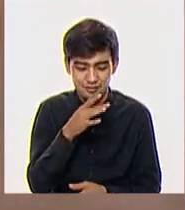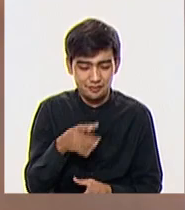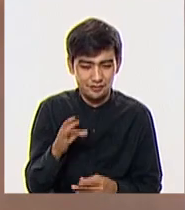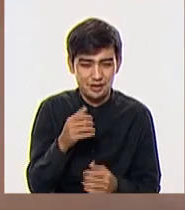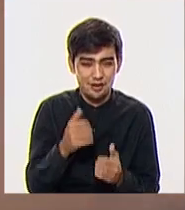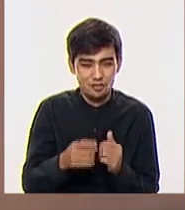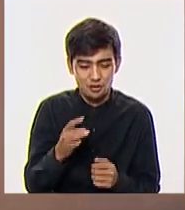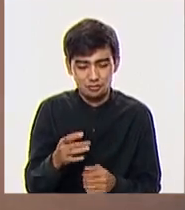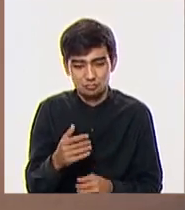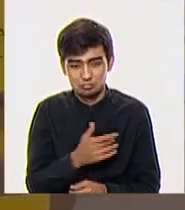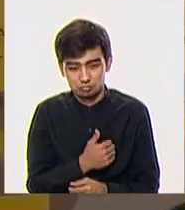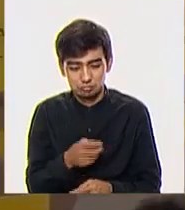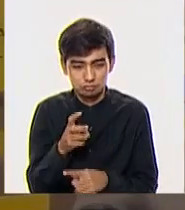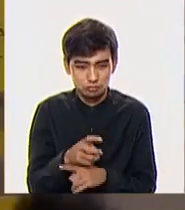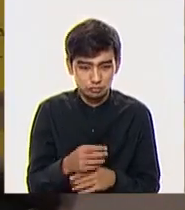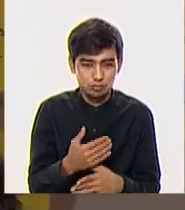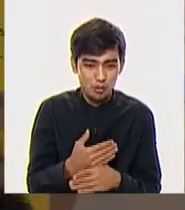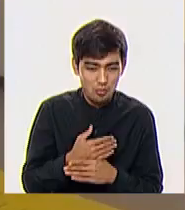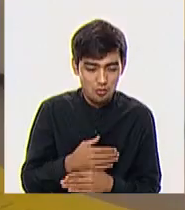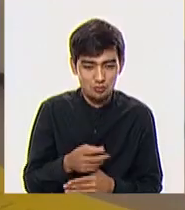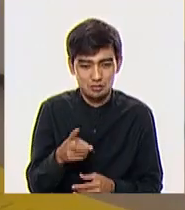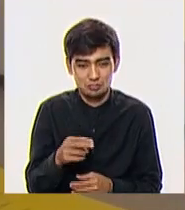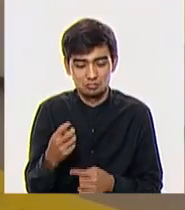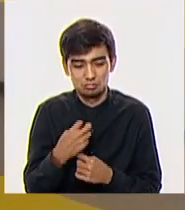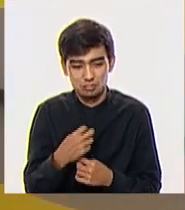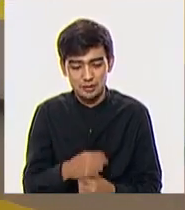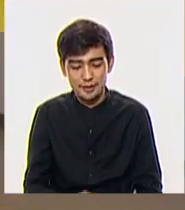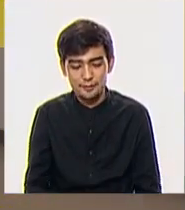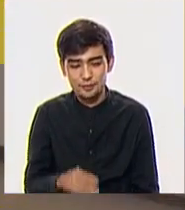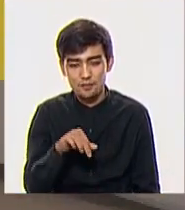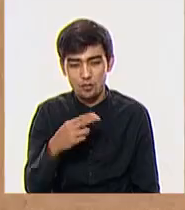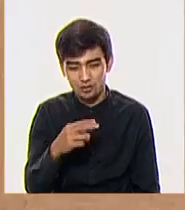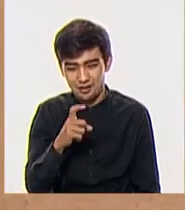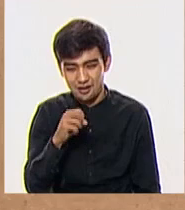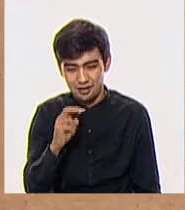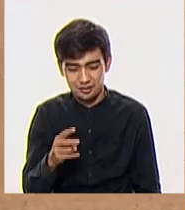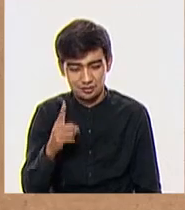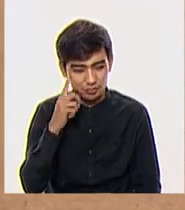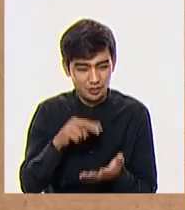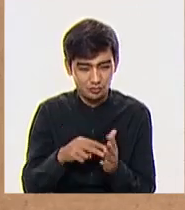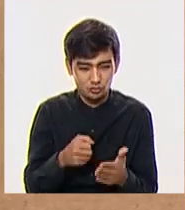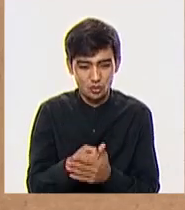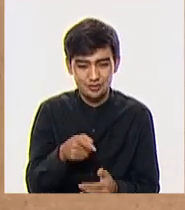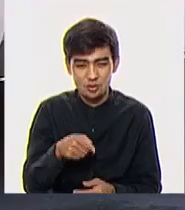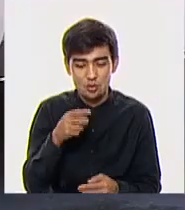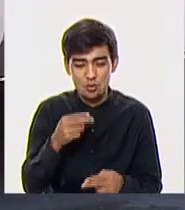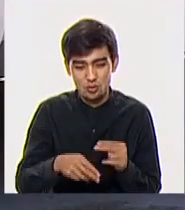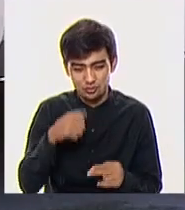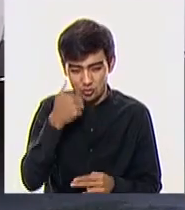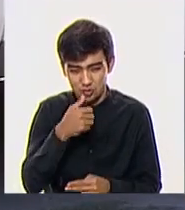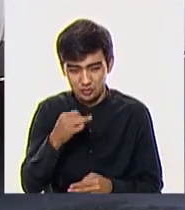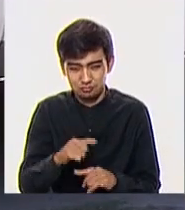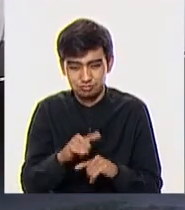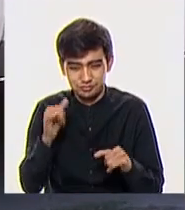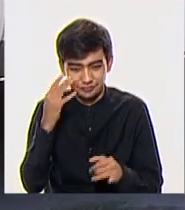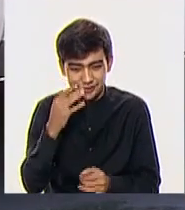Они каждый раз с удовольствием приезжают, приходят помогать нам. Акцию фонд «Халык» планирует проводить до конца этого года. Чтобы увеличить